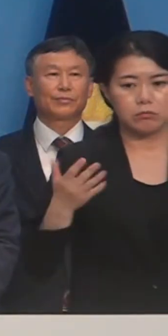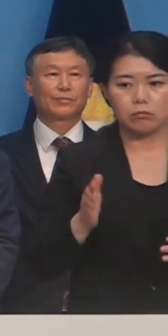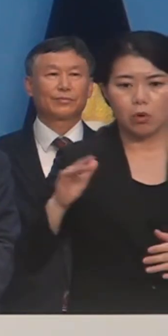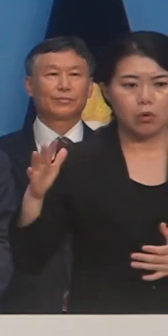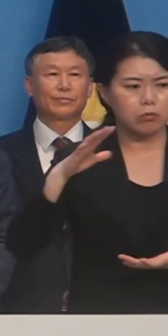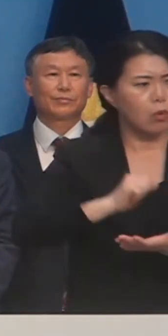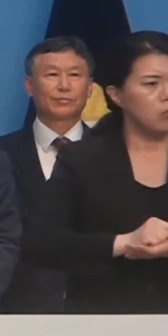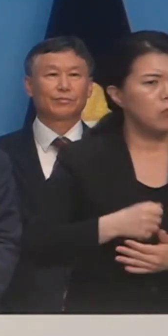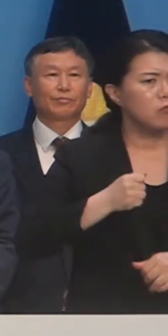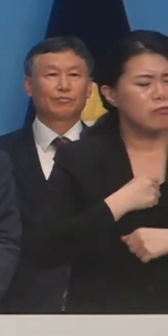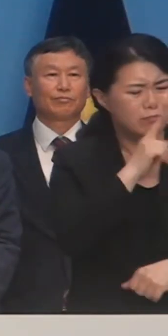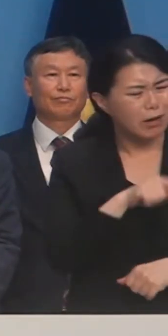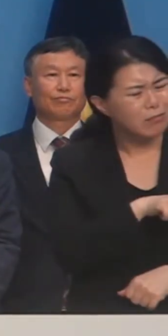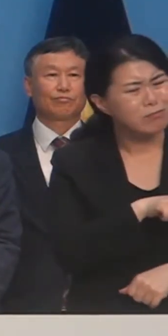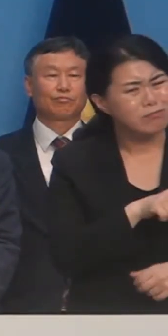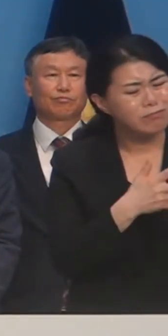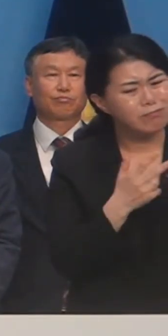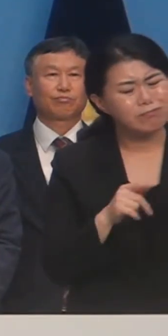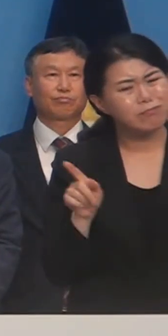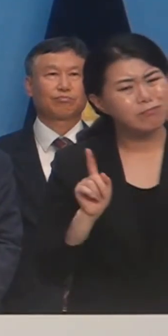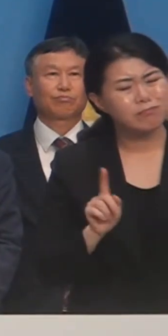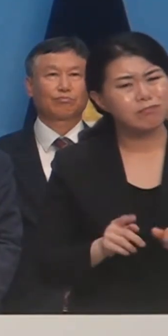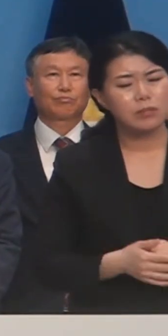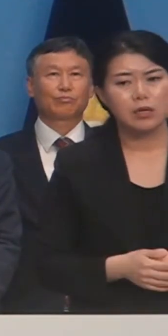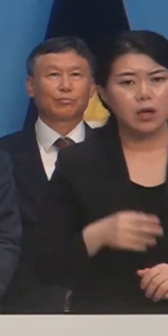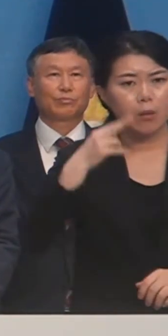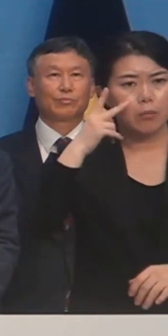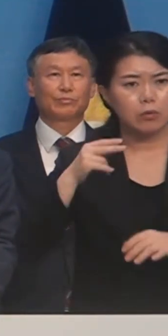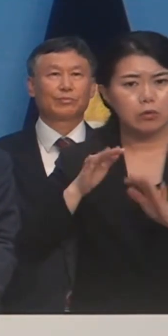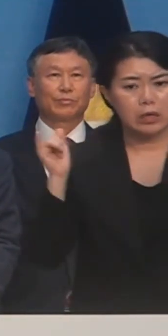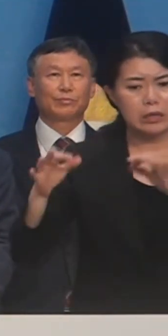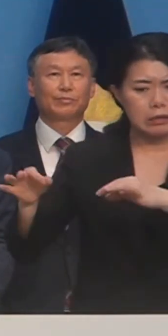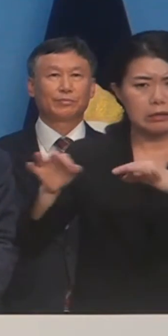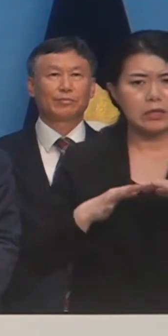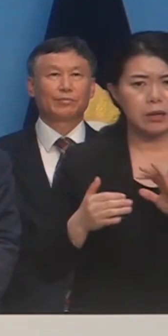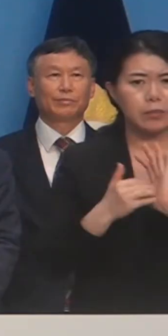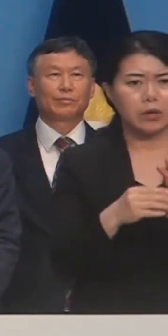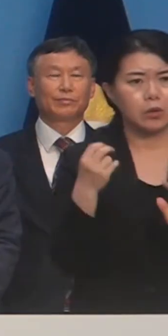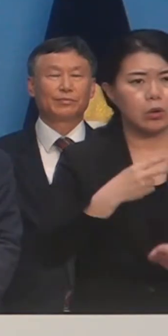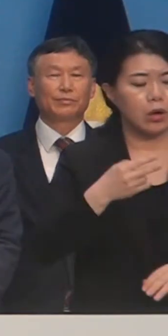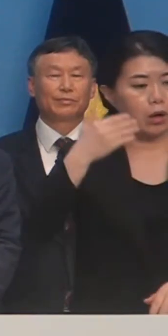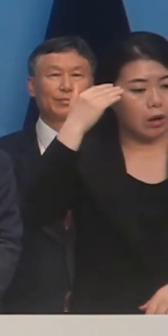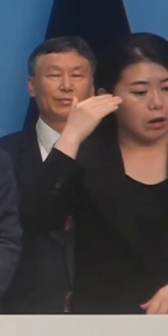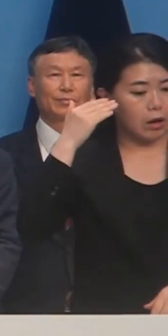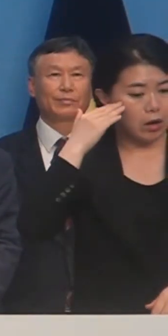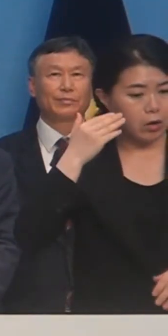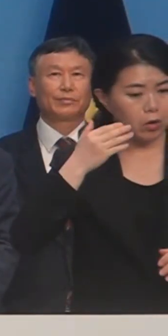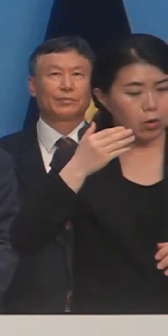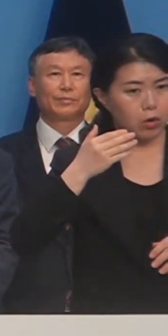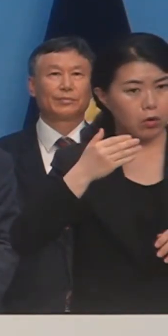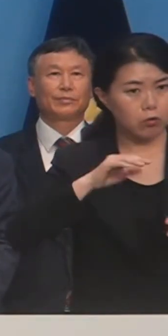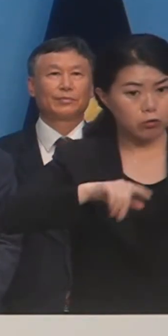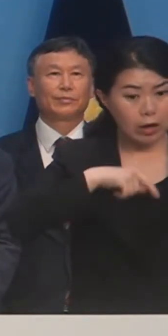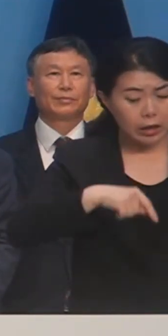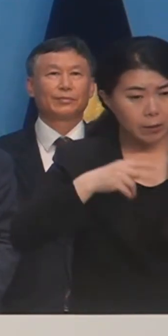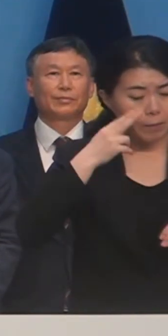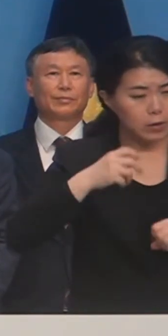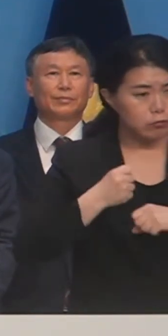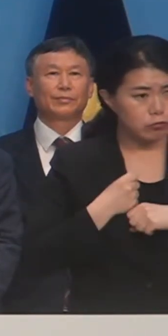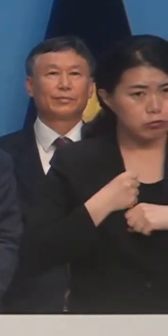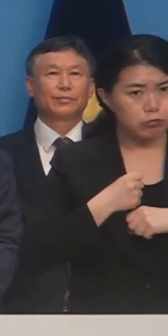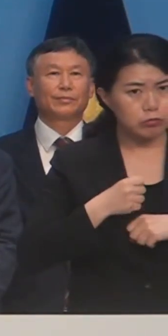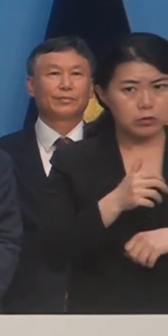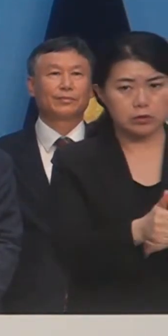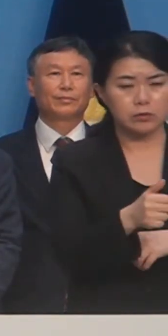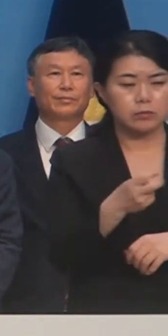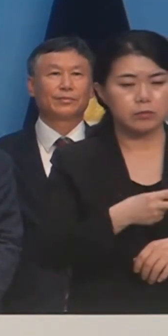점령군으로 묘사한 이재명은 미국인의 투자를 가로막고 주한 미군 사령관도 얼마 전에